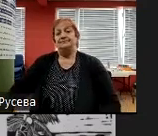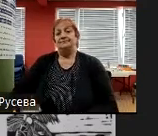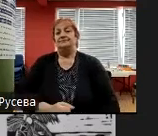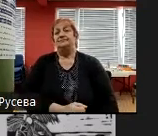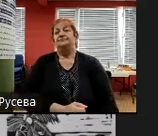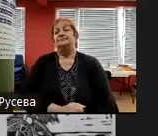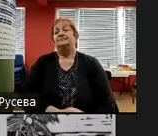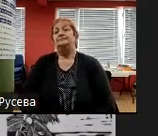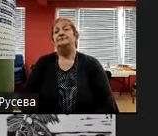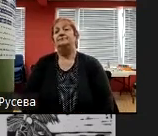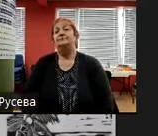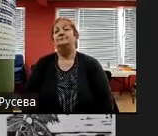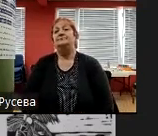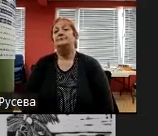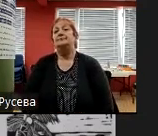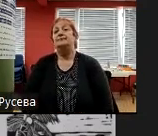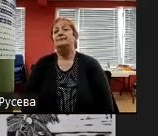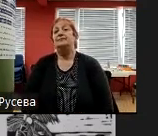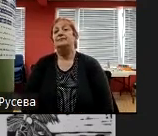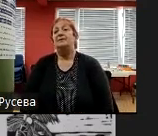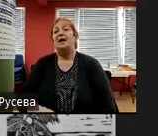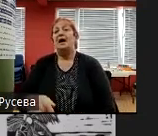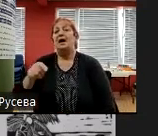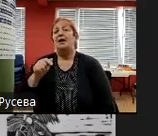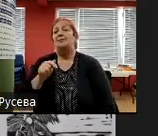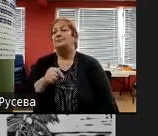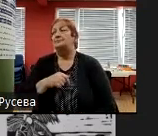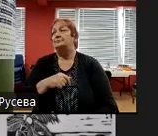conversation. And thank you so much.